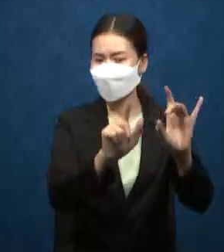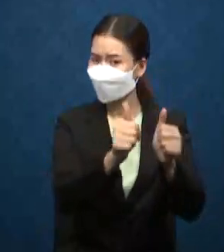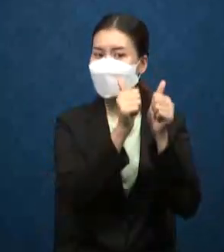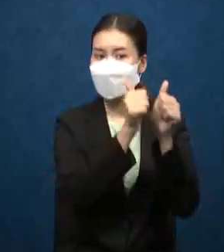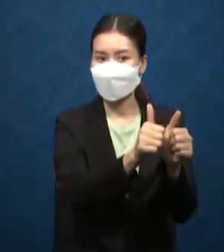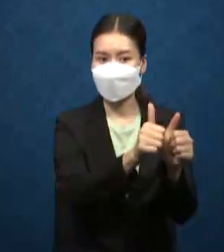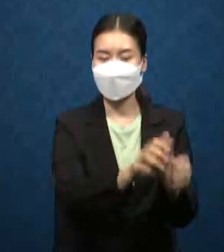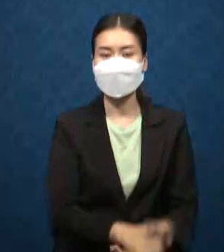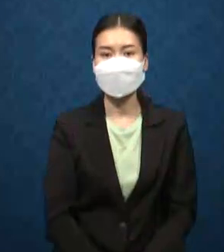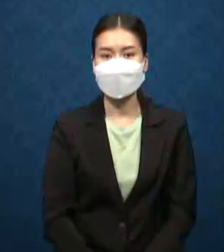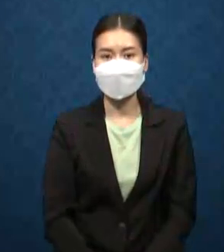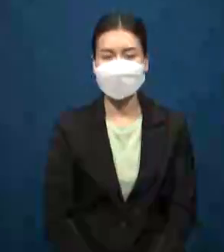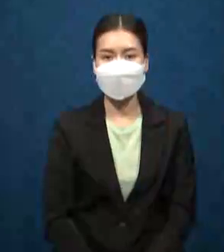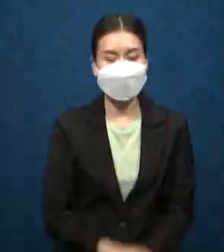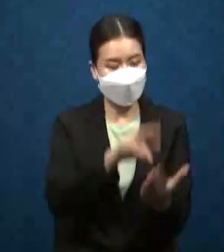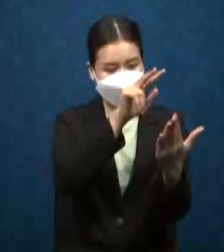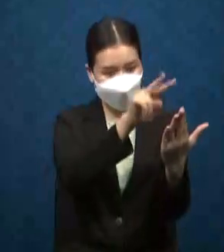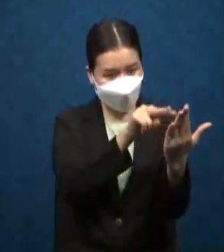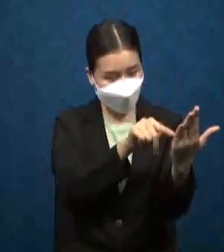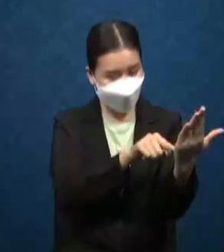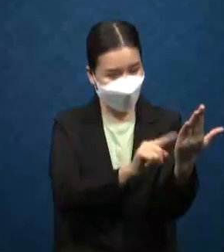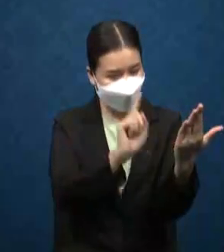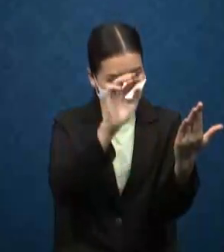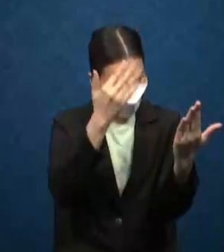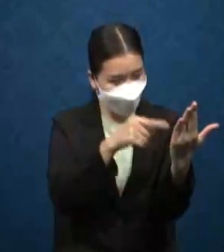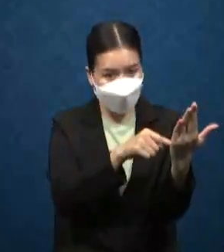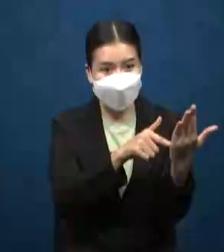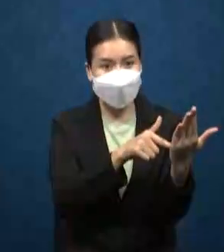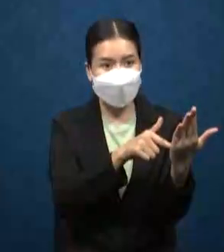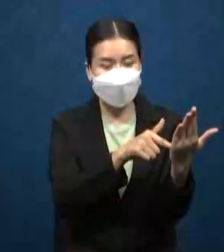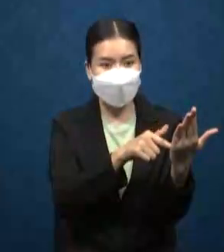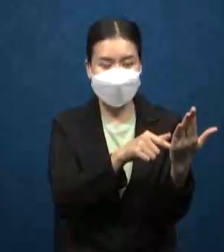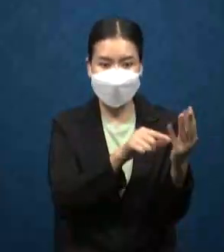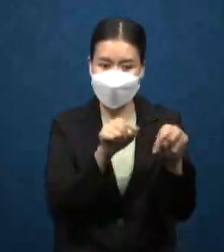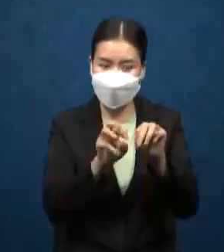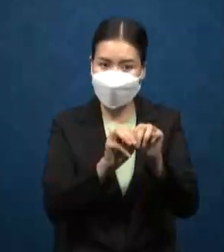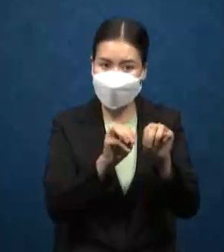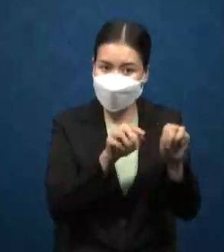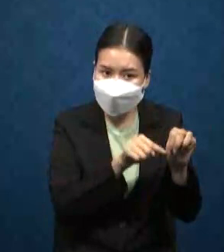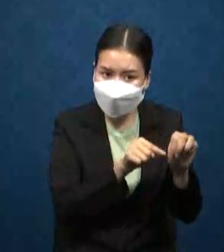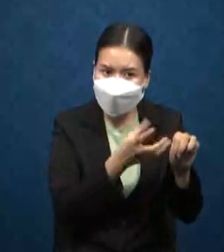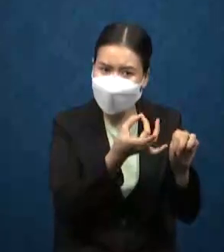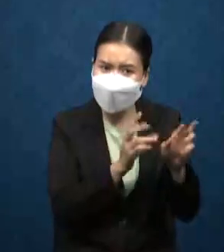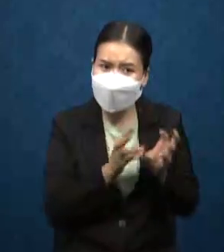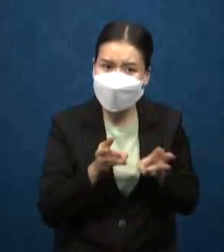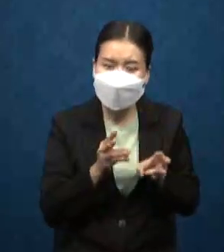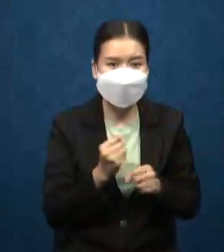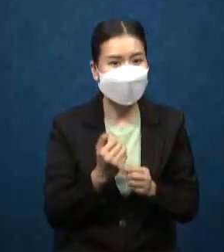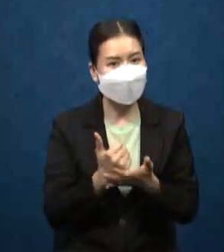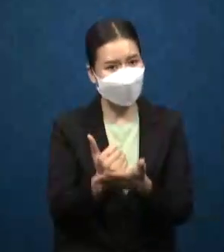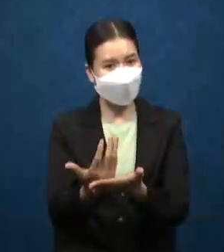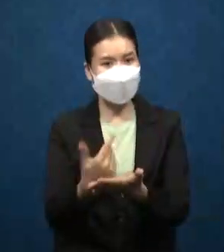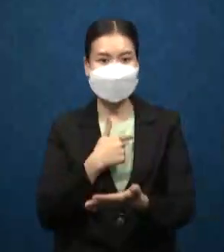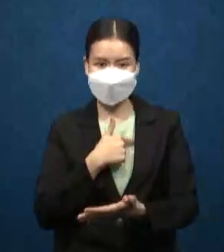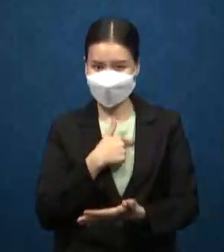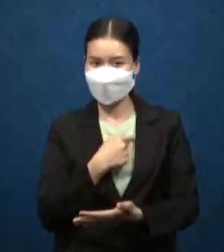เลยนะผมอ่านไม่ผมอ่านใหม่ๆผมเองคิดว่าเขียนแค่มาตรการมันจะช่วยอะไรได้ไหมผมมีคำถามอยู่ใน